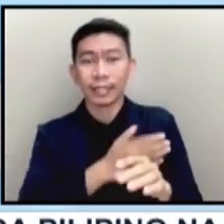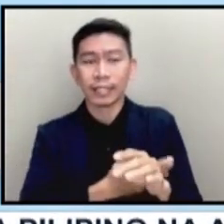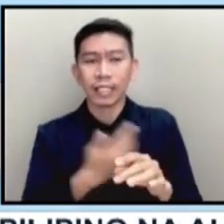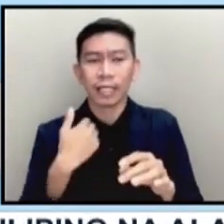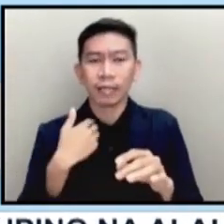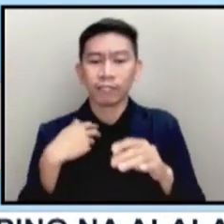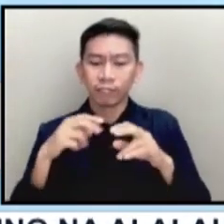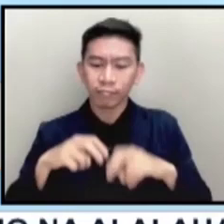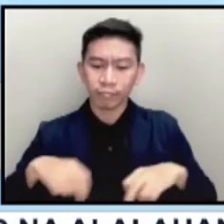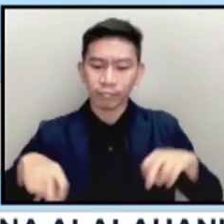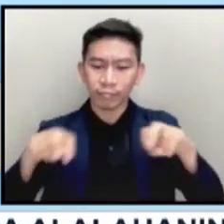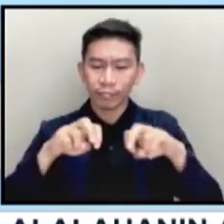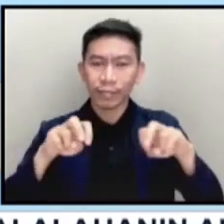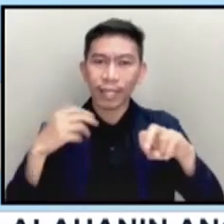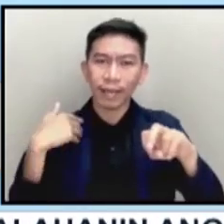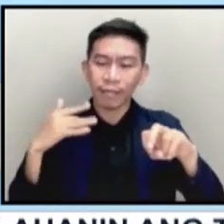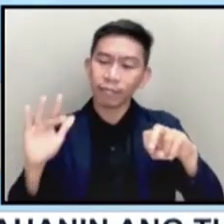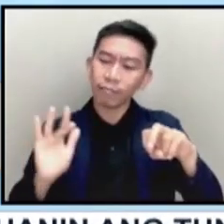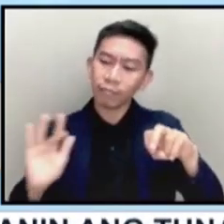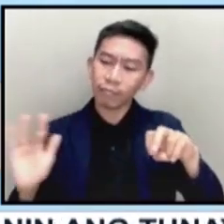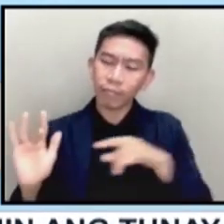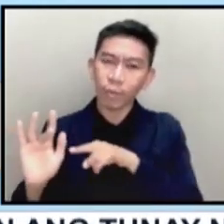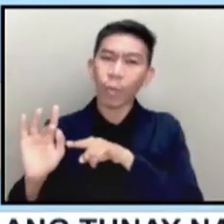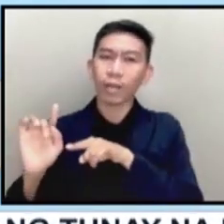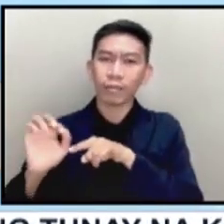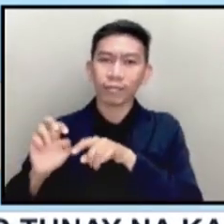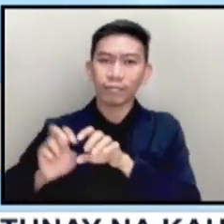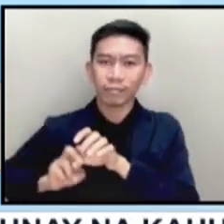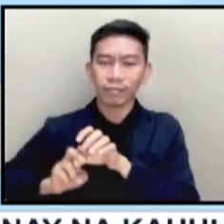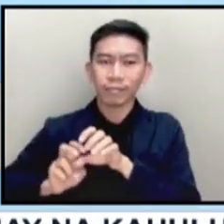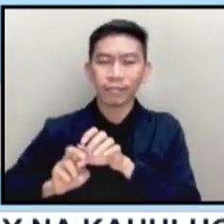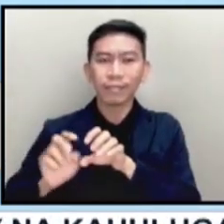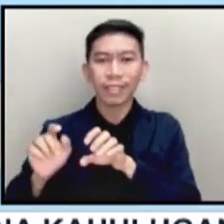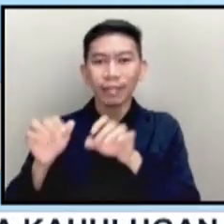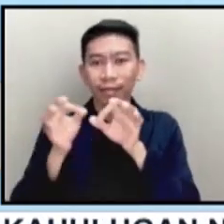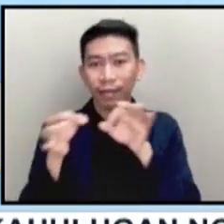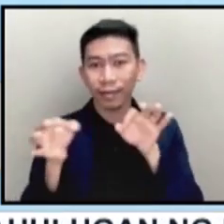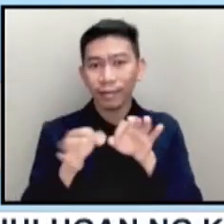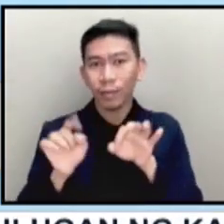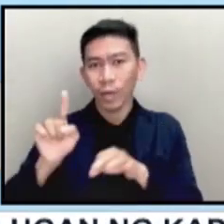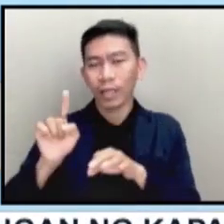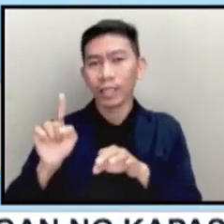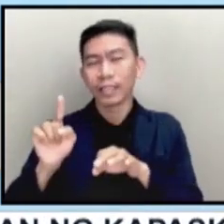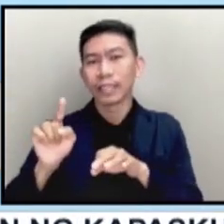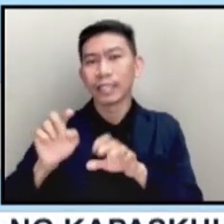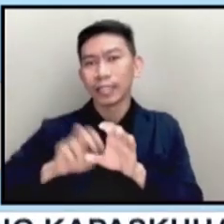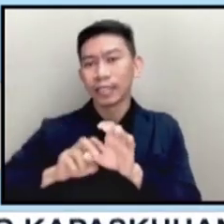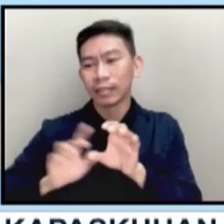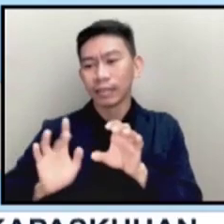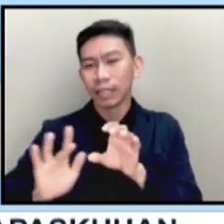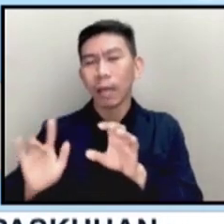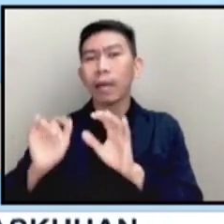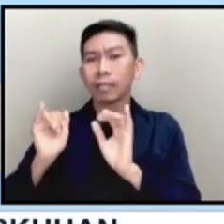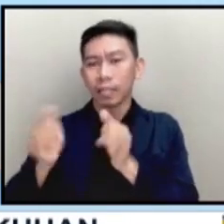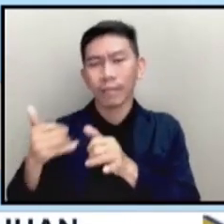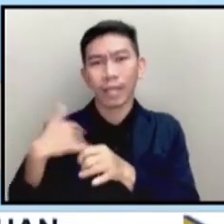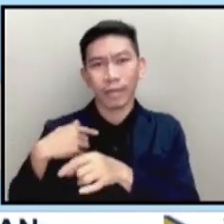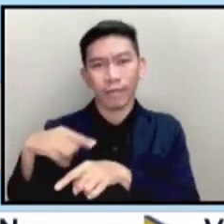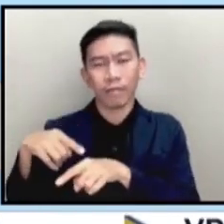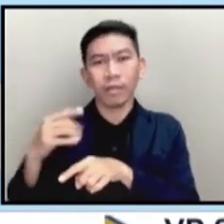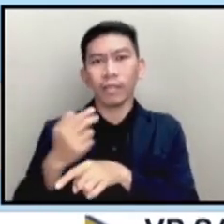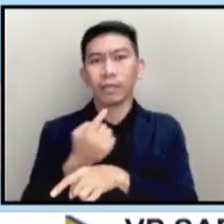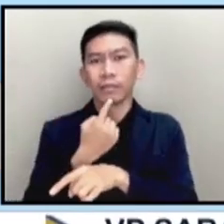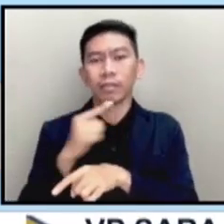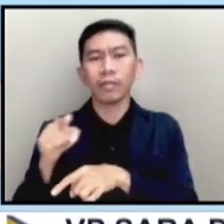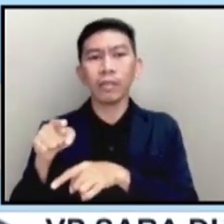silya. Sinamahan ito ng Megastar ng caption na "One seat empty but place still set. I miss you Casey and have fun with your papa.